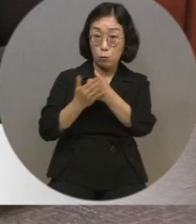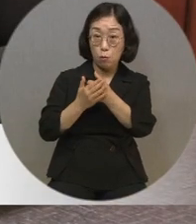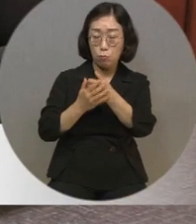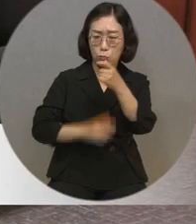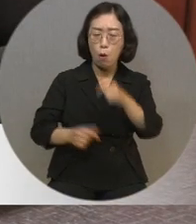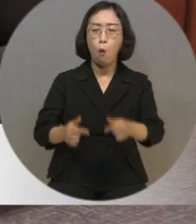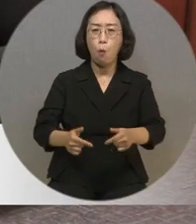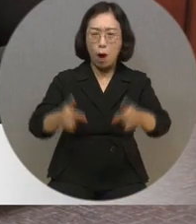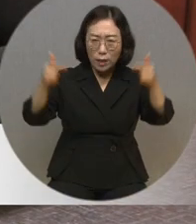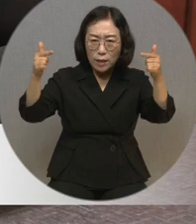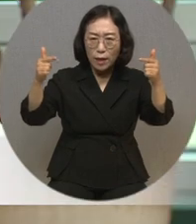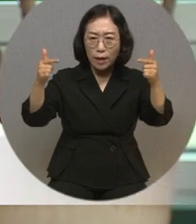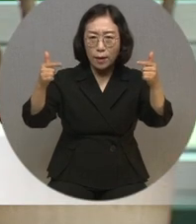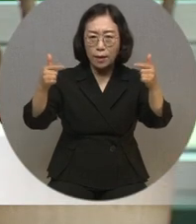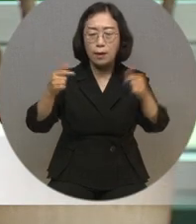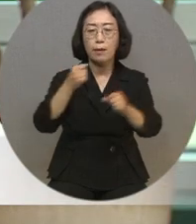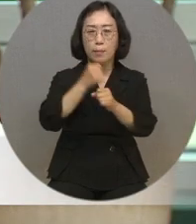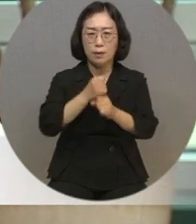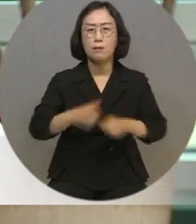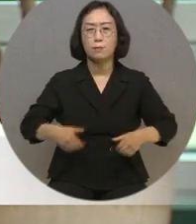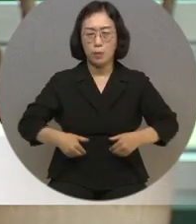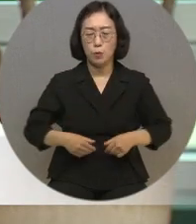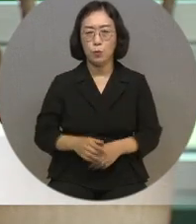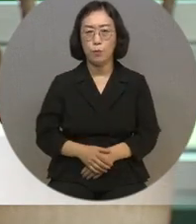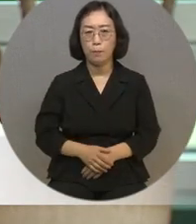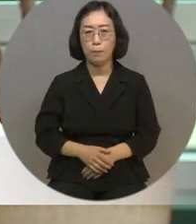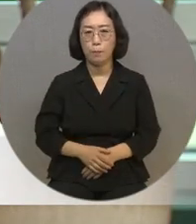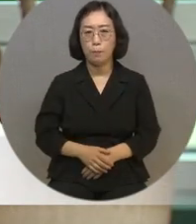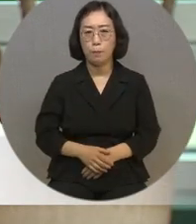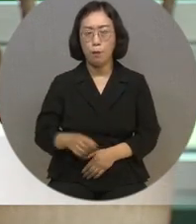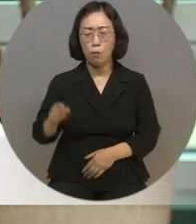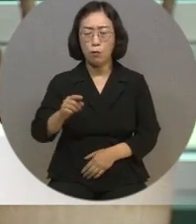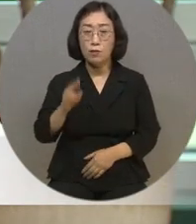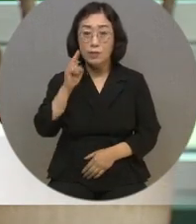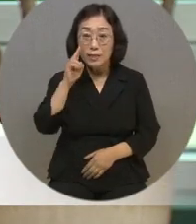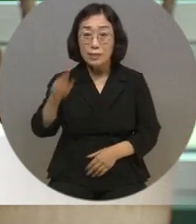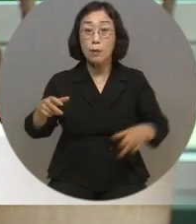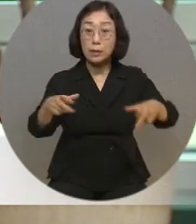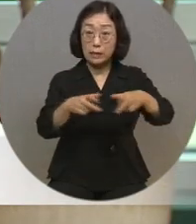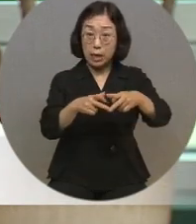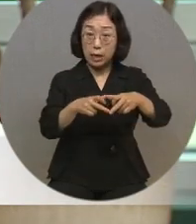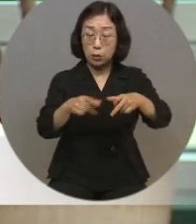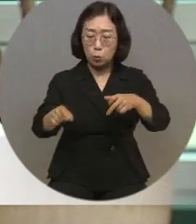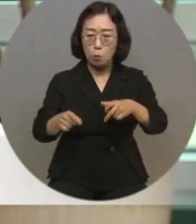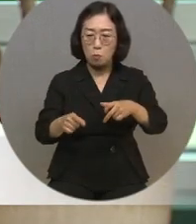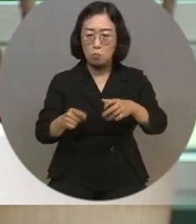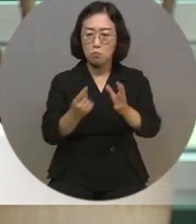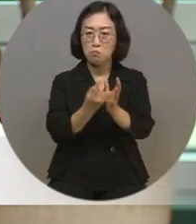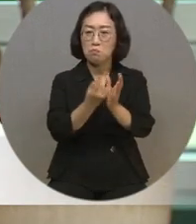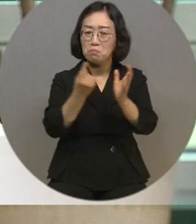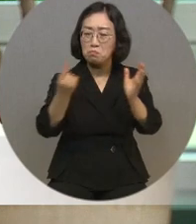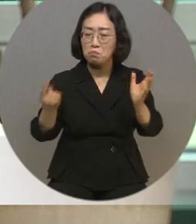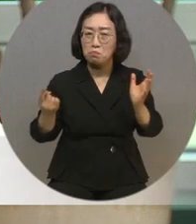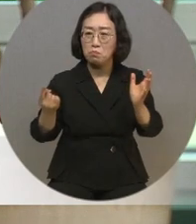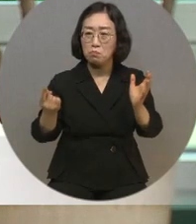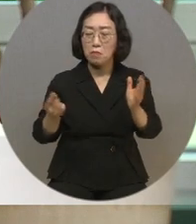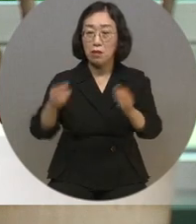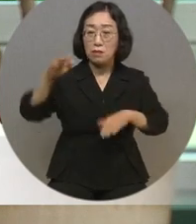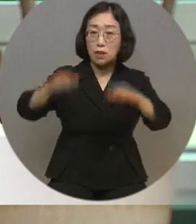또 굉장히 시급해요. 어떤 심한 장애인도 우리 사회에서 분리되지 않고 배제되지